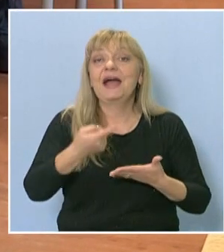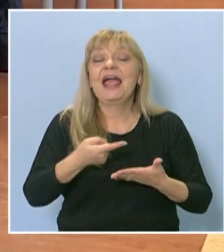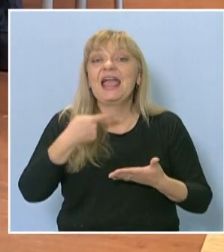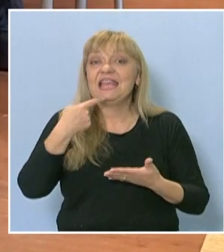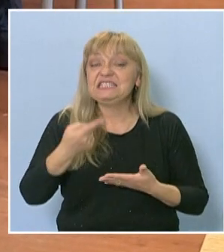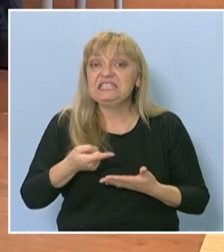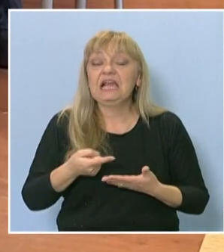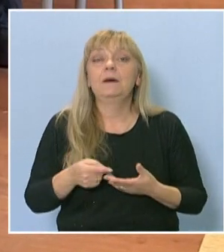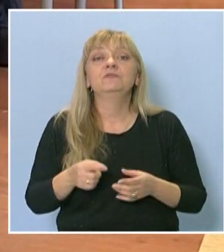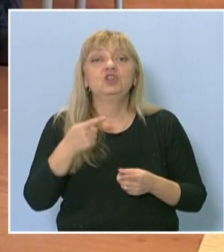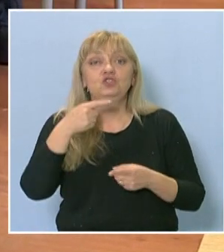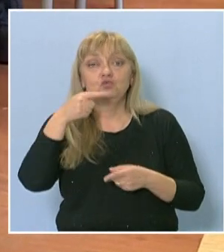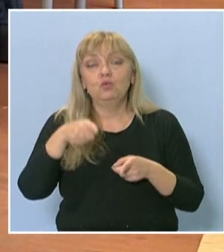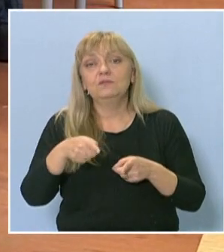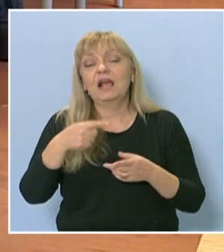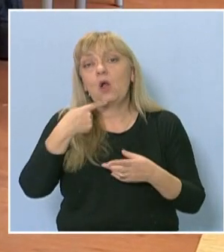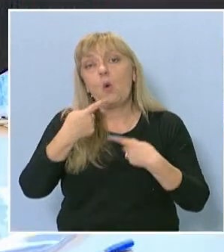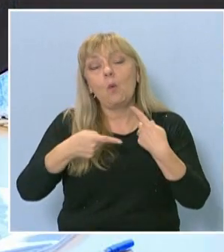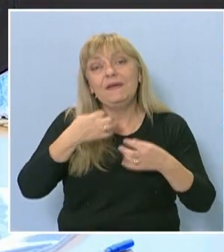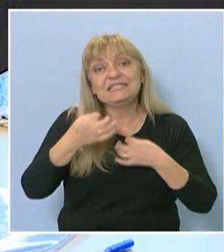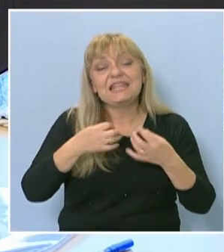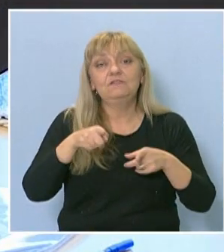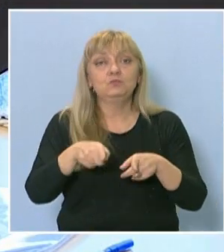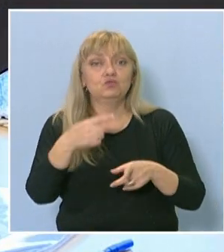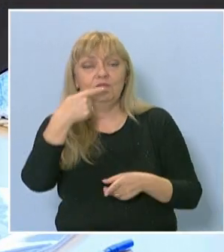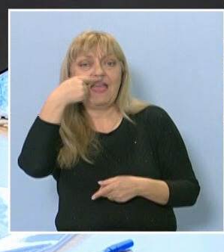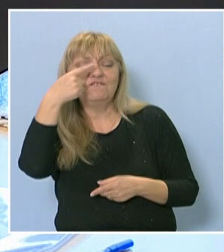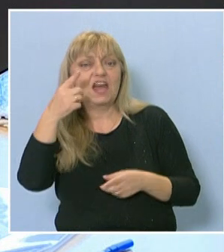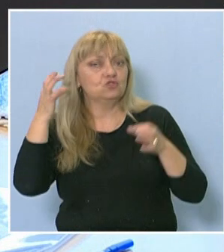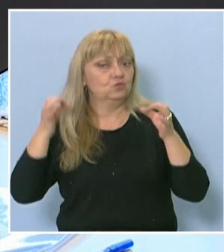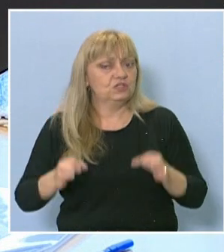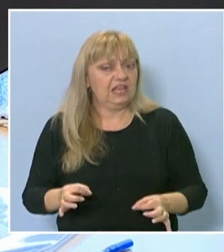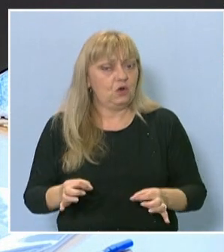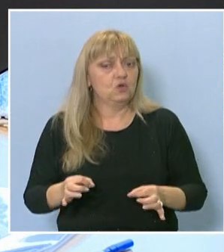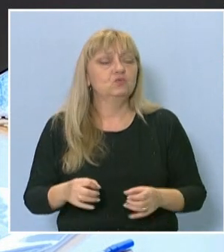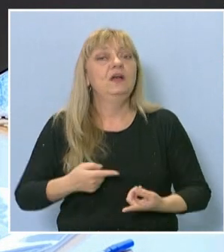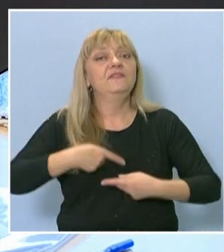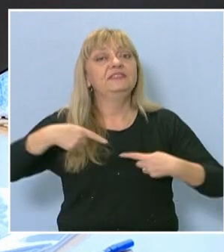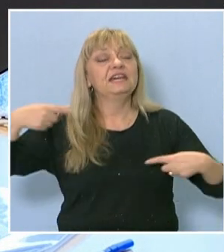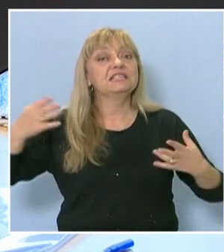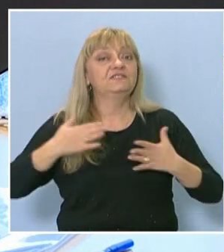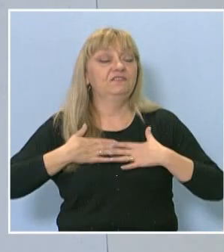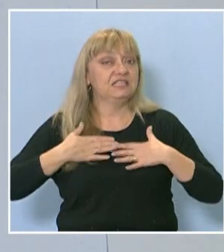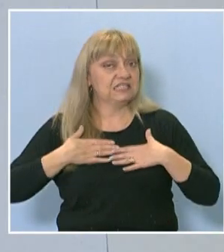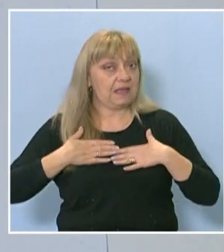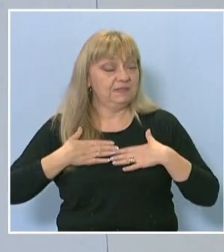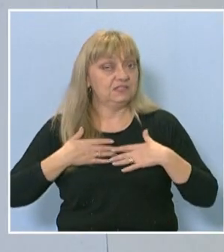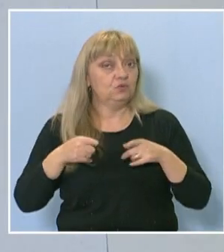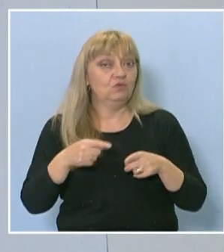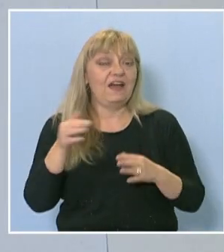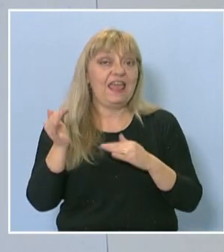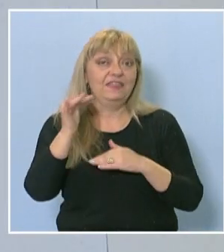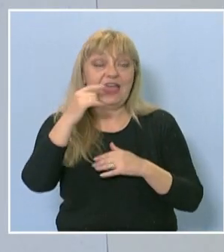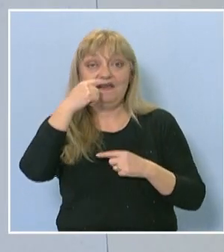е важно, че е сериозно, че развиват сами себе си и това като че ли е най-важното умение.